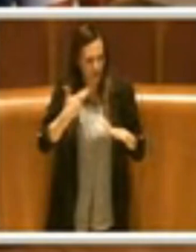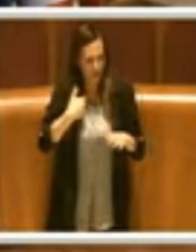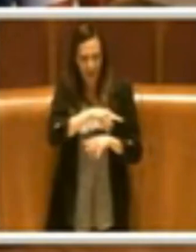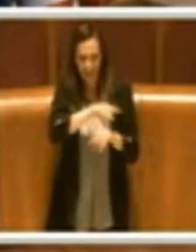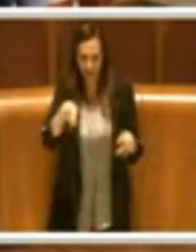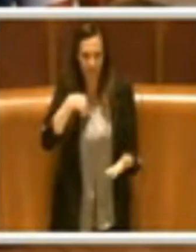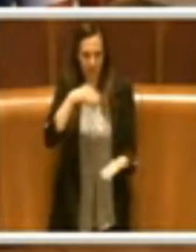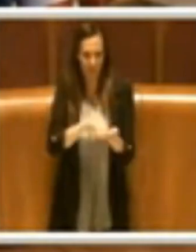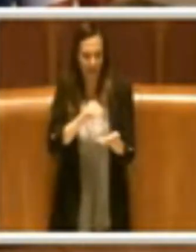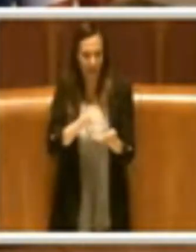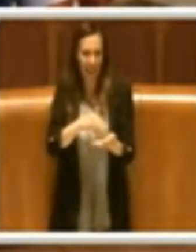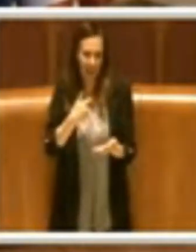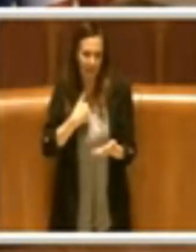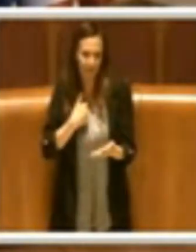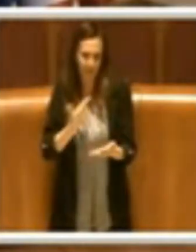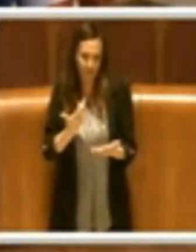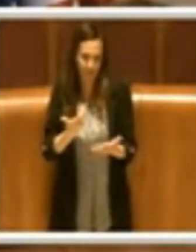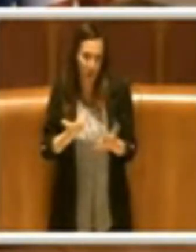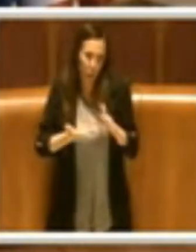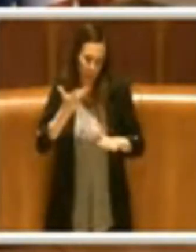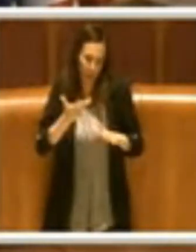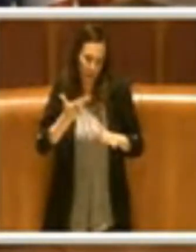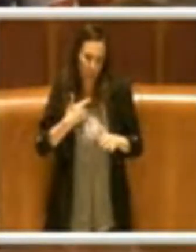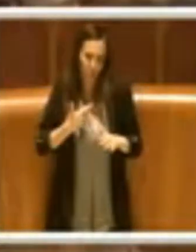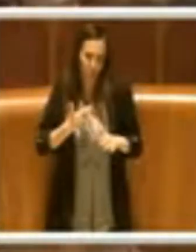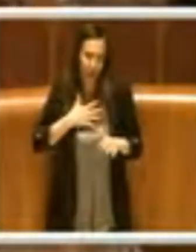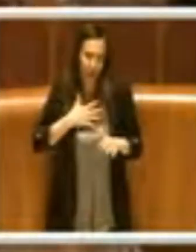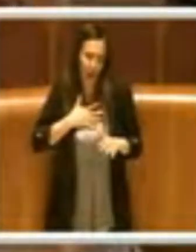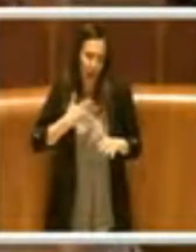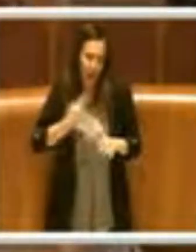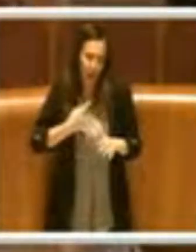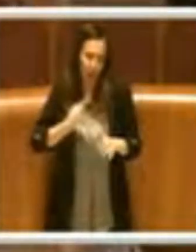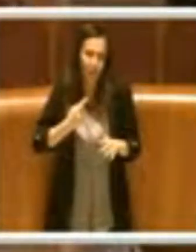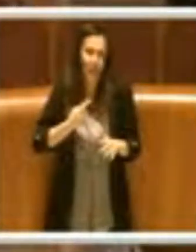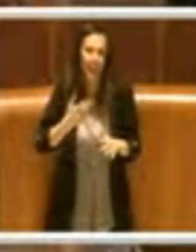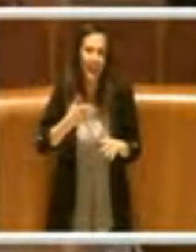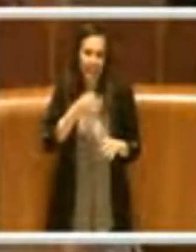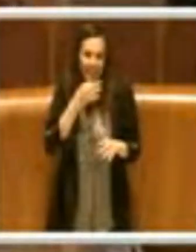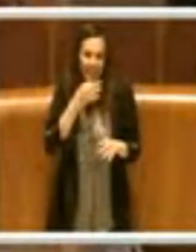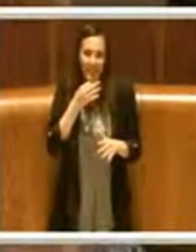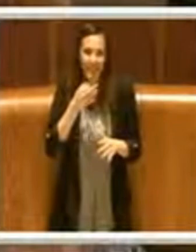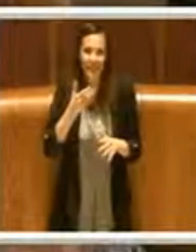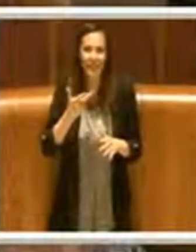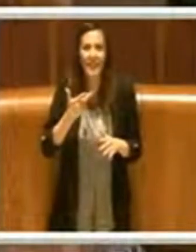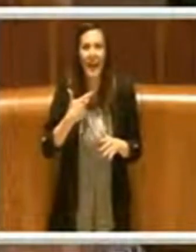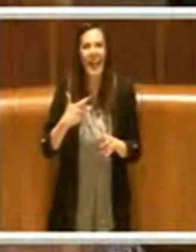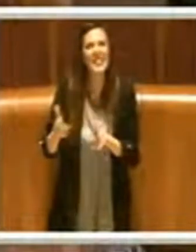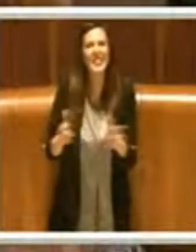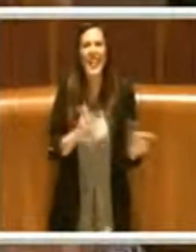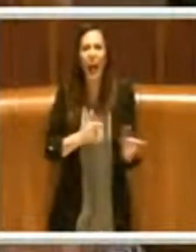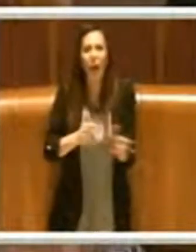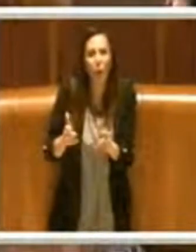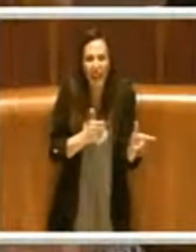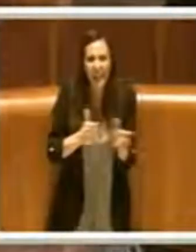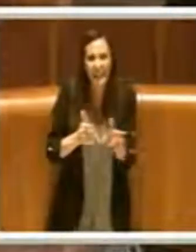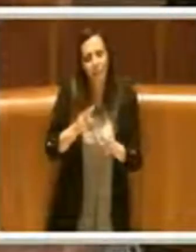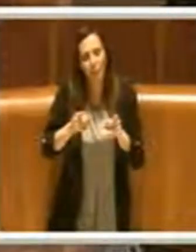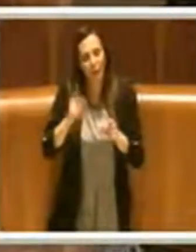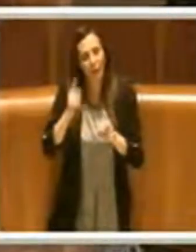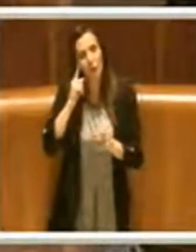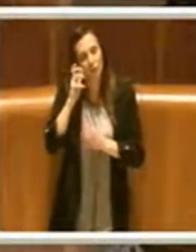ho e posso dire che il momento peggiore è stato il momento degli anni di piombo, il terrorismo. Oggi